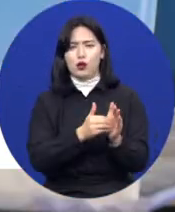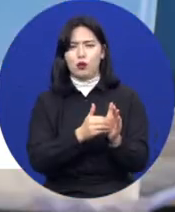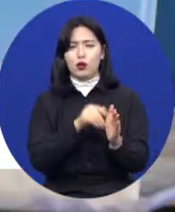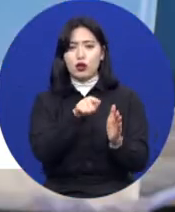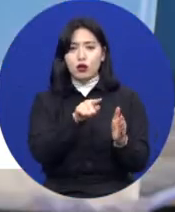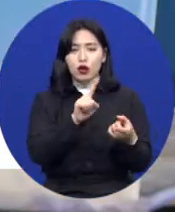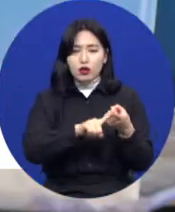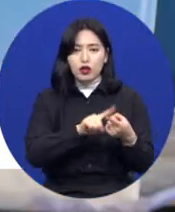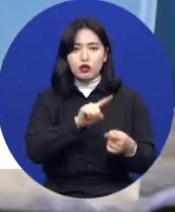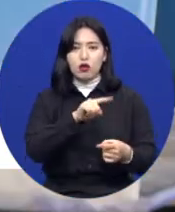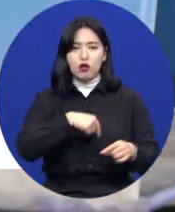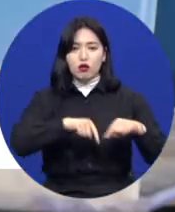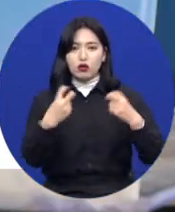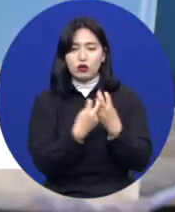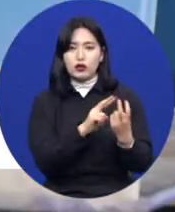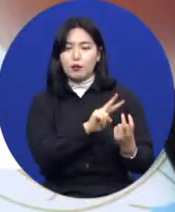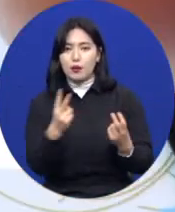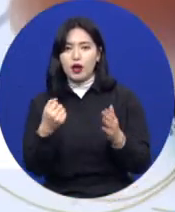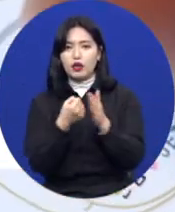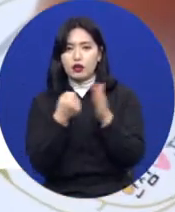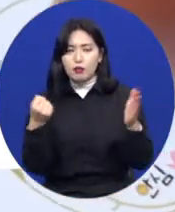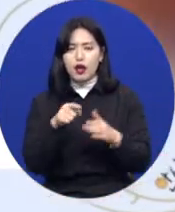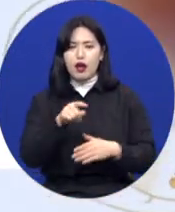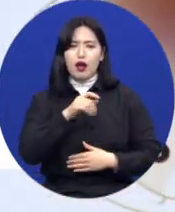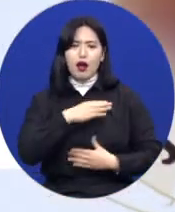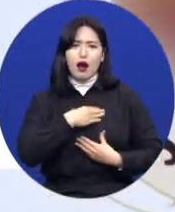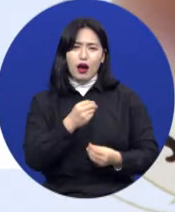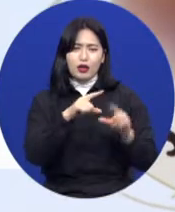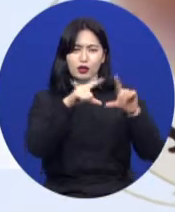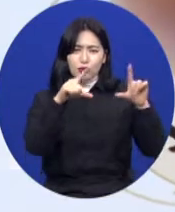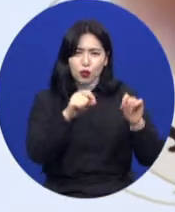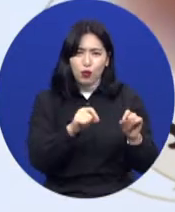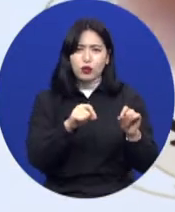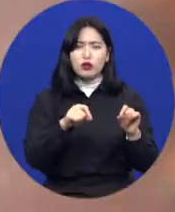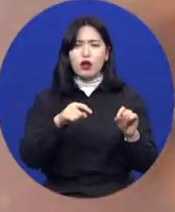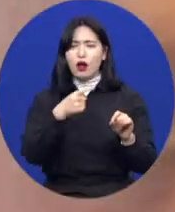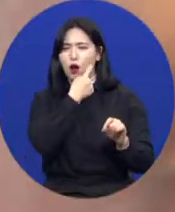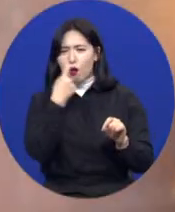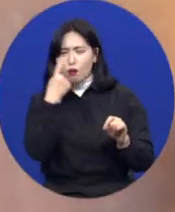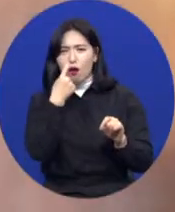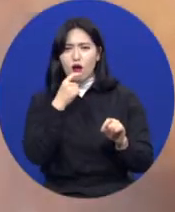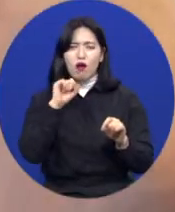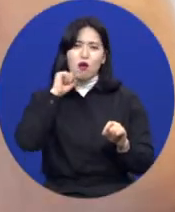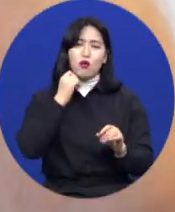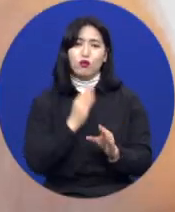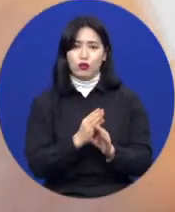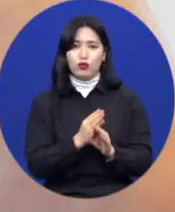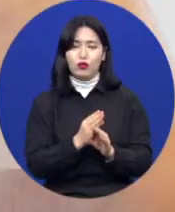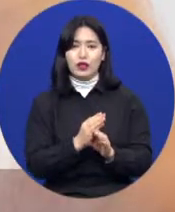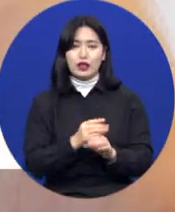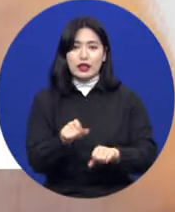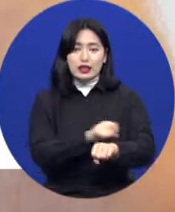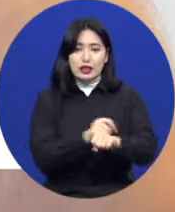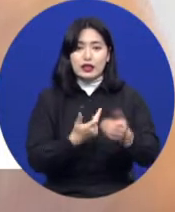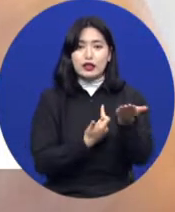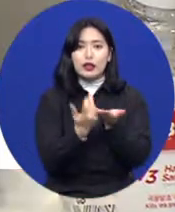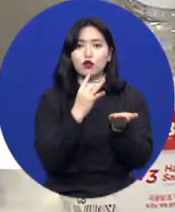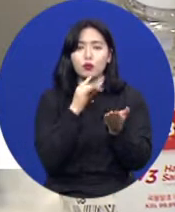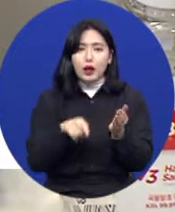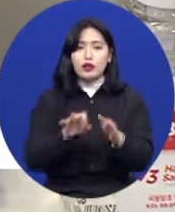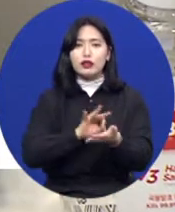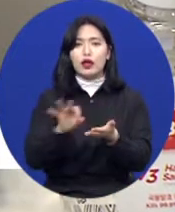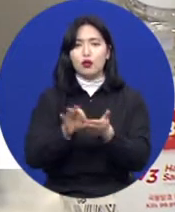바뀌면서 제주 안심코드는 또다시 반쪽짜리 인증수단이 된 겁니다. 특히 전국에서 제주만 사용하다